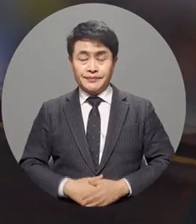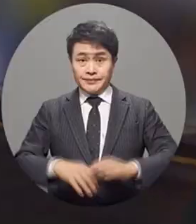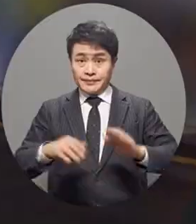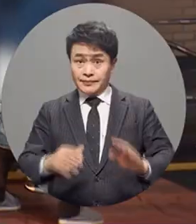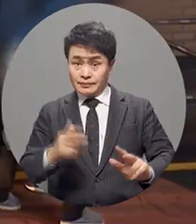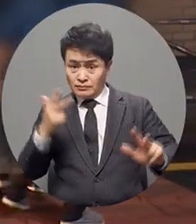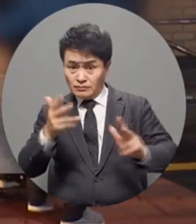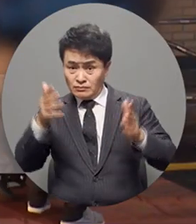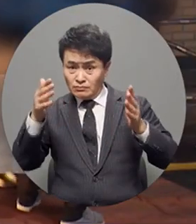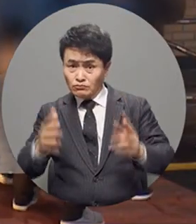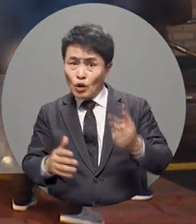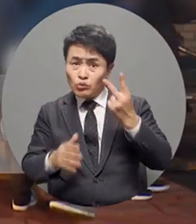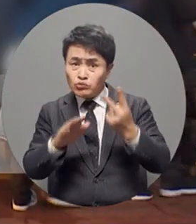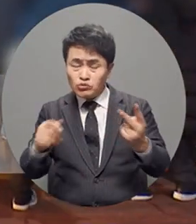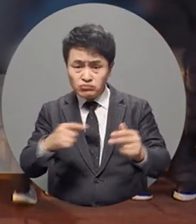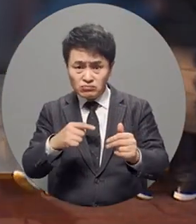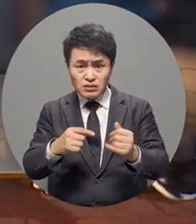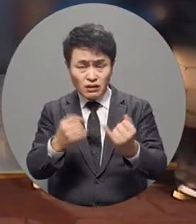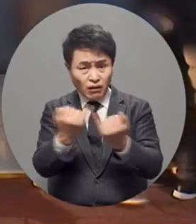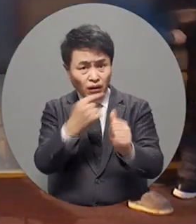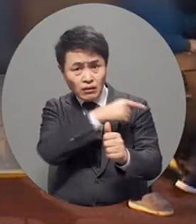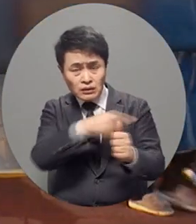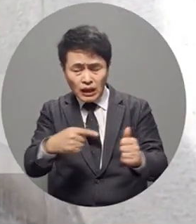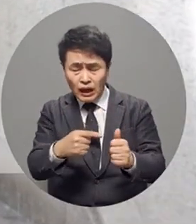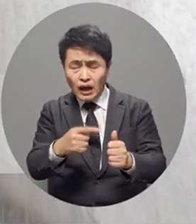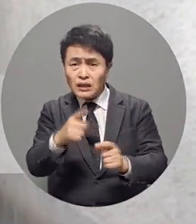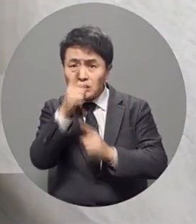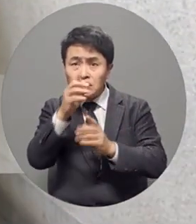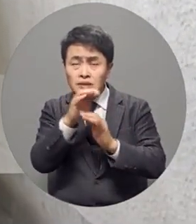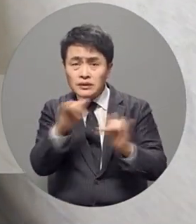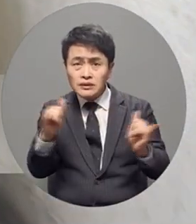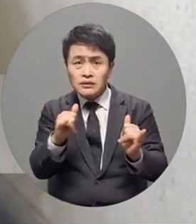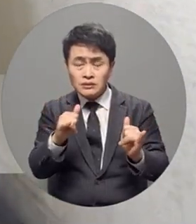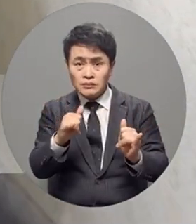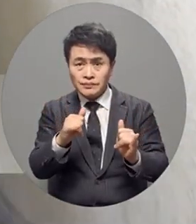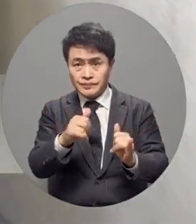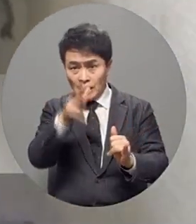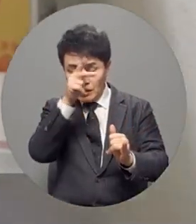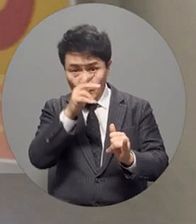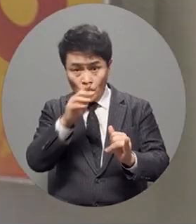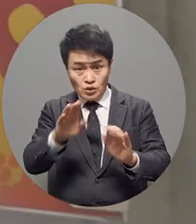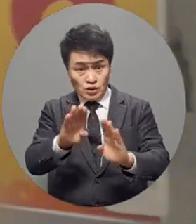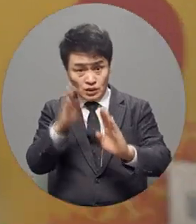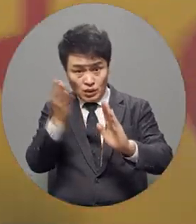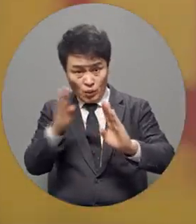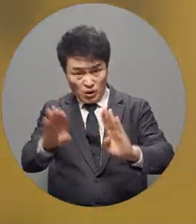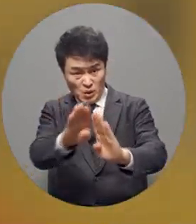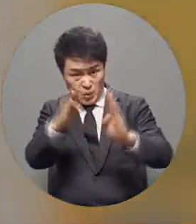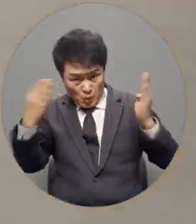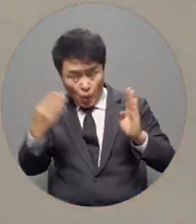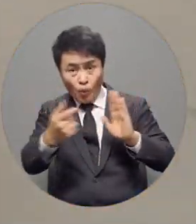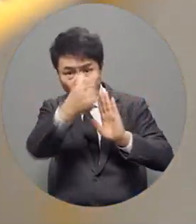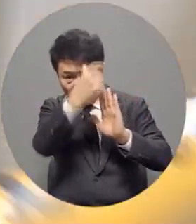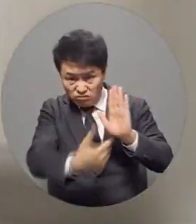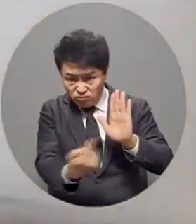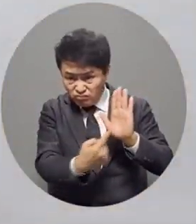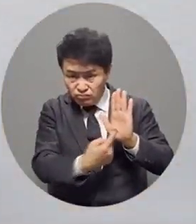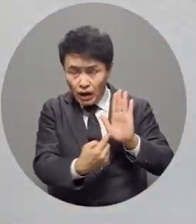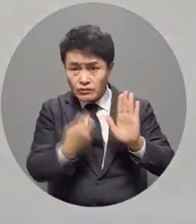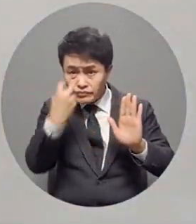불과 일주일 사이 두 명을 살해한 혐의를 받는 이 씨. 경찰의 공개 수배령이 내려지자마자 두 번째 범행이